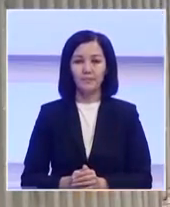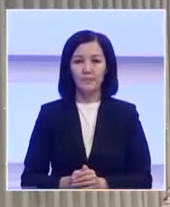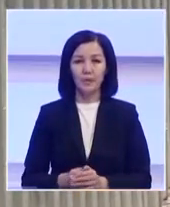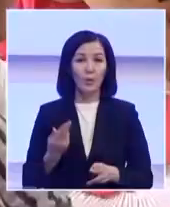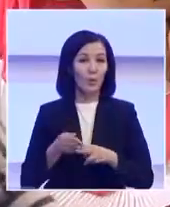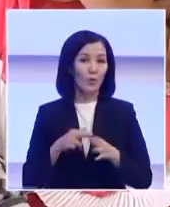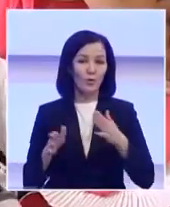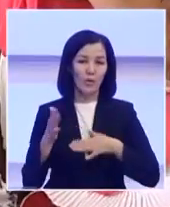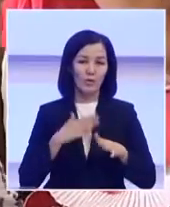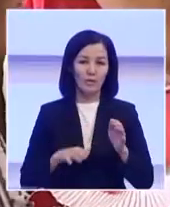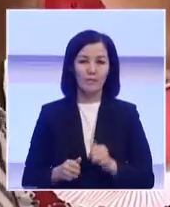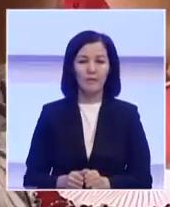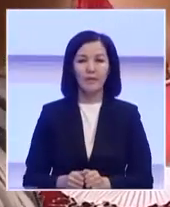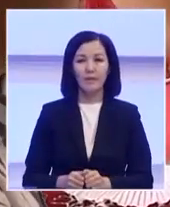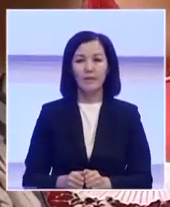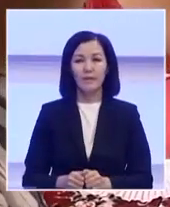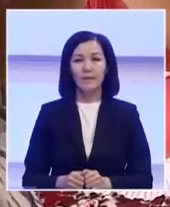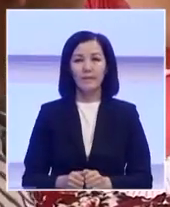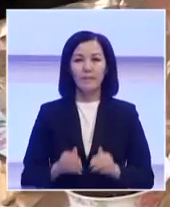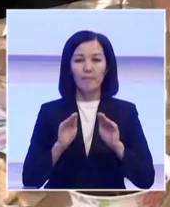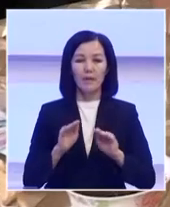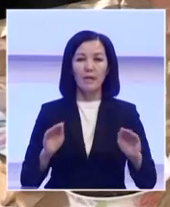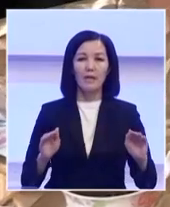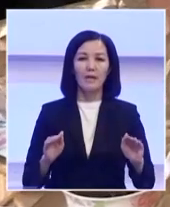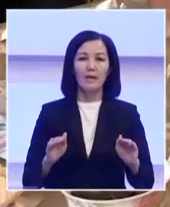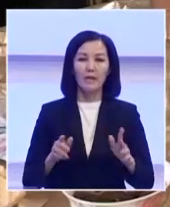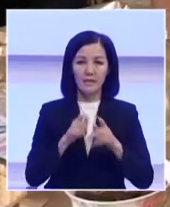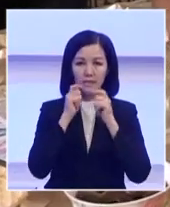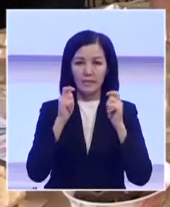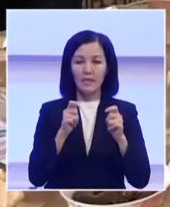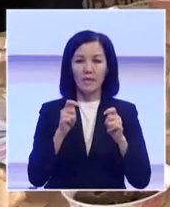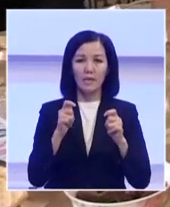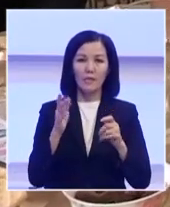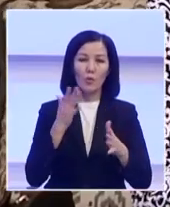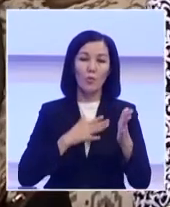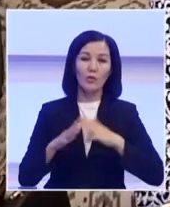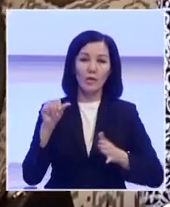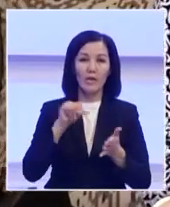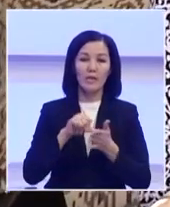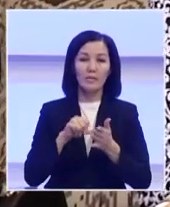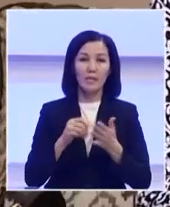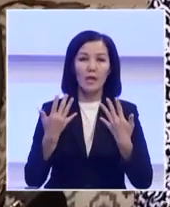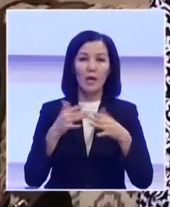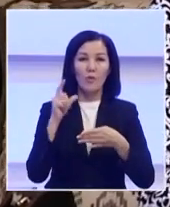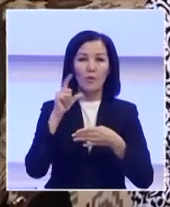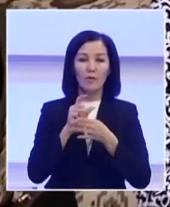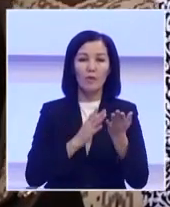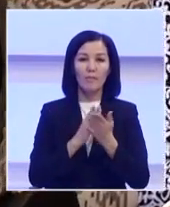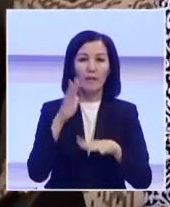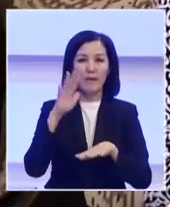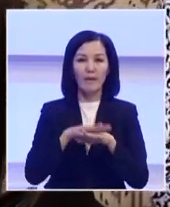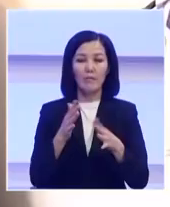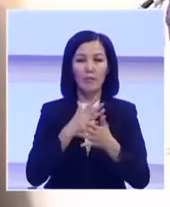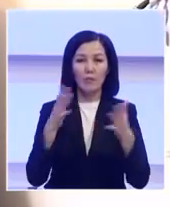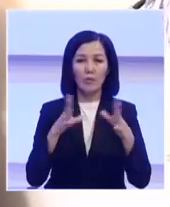қуаныштымын. Жиналғандар бұл балалардың несібесі дейді. Қуанышты бөлісіп келген ауыл имамы мен әкімі де үлкен отбасына